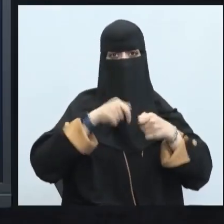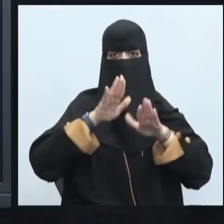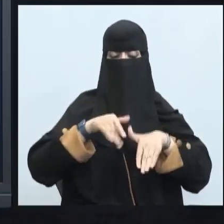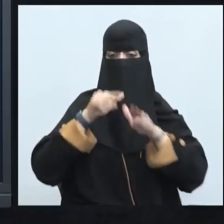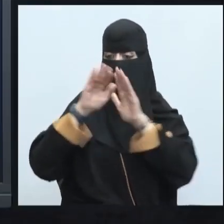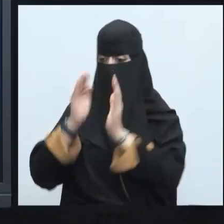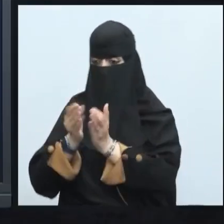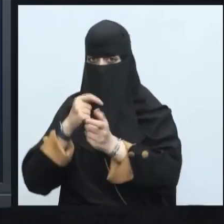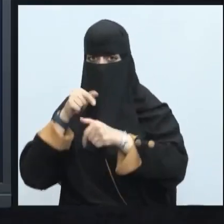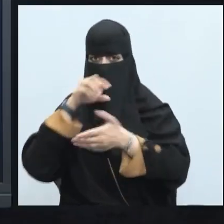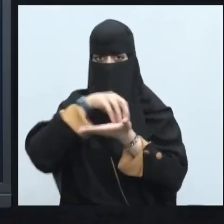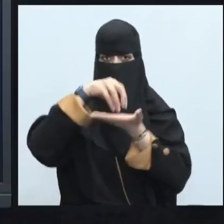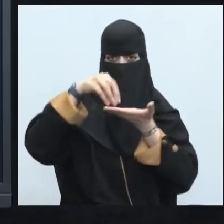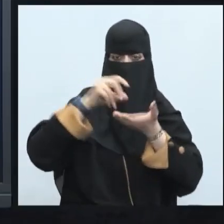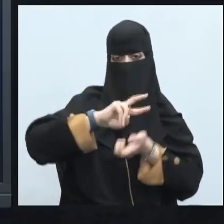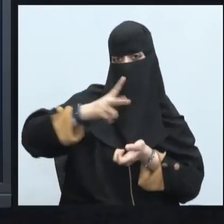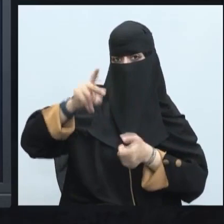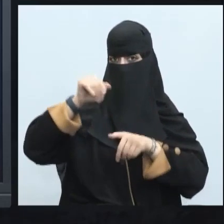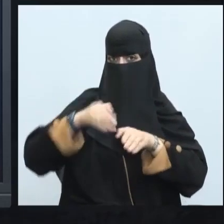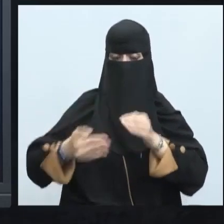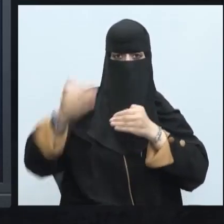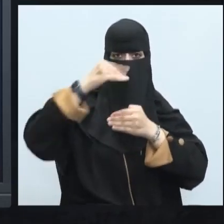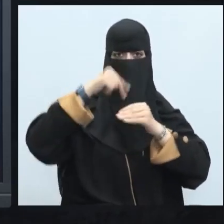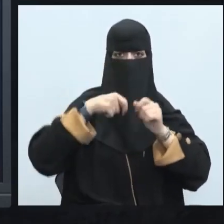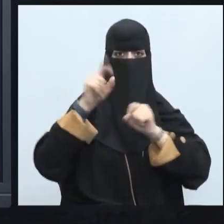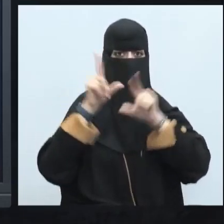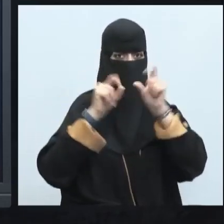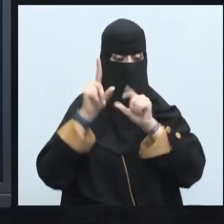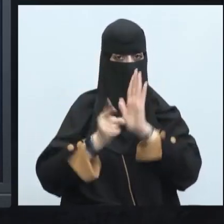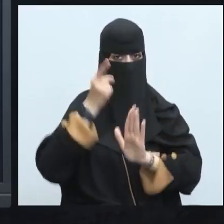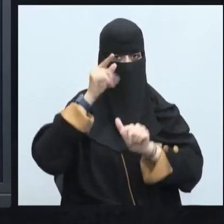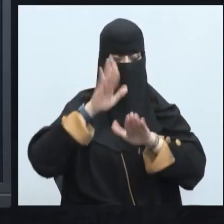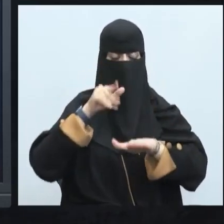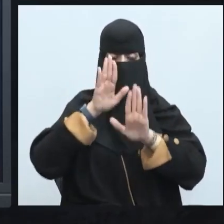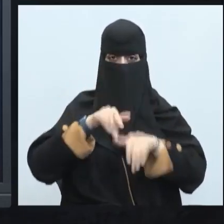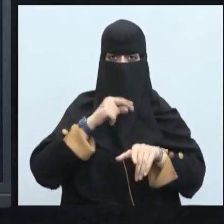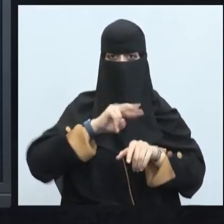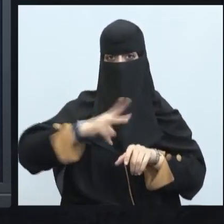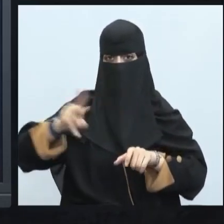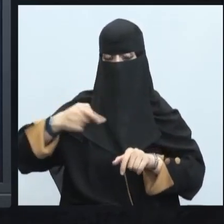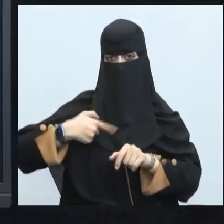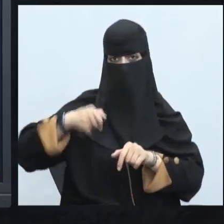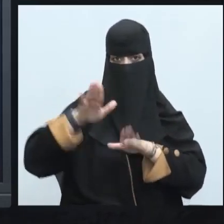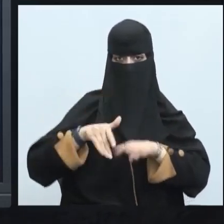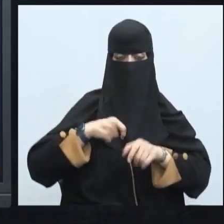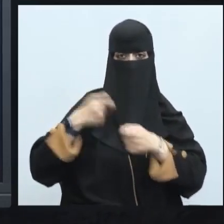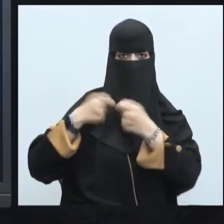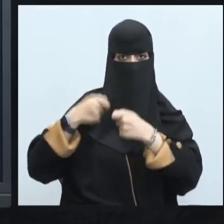منتج عبر الوسائط المختلفه وعلى راسها الانترنت هناك عده اسماء للتسويق